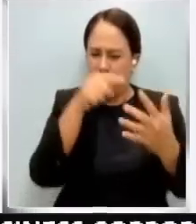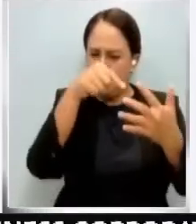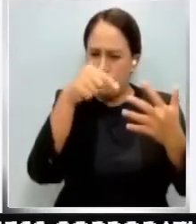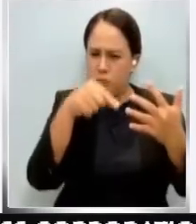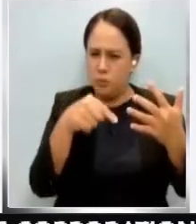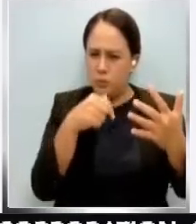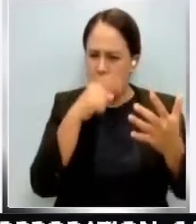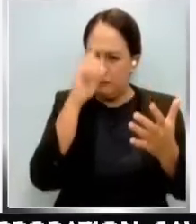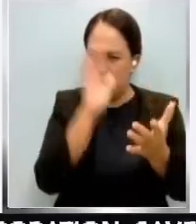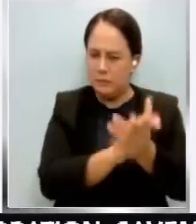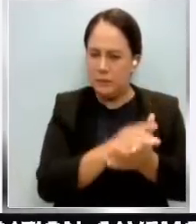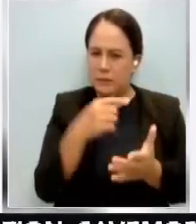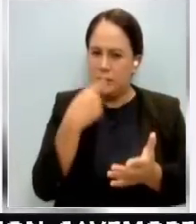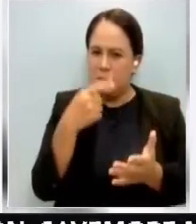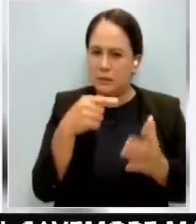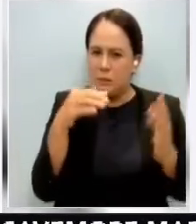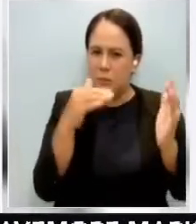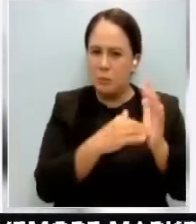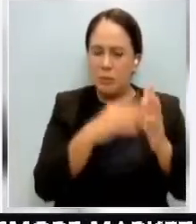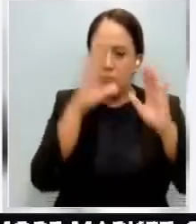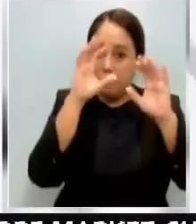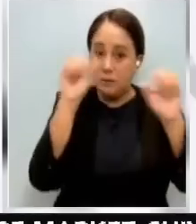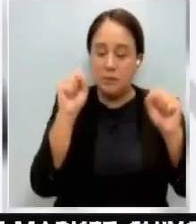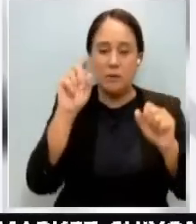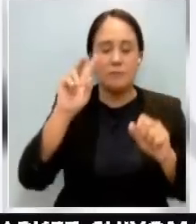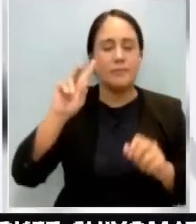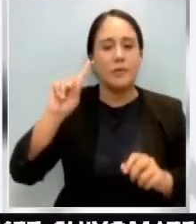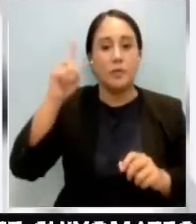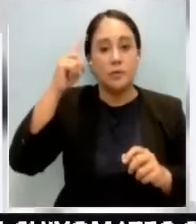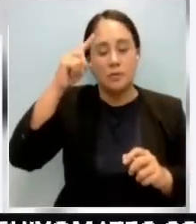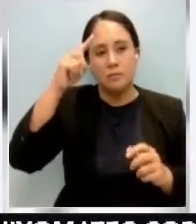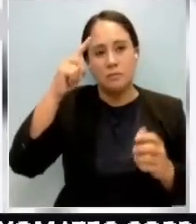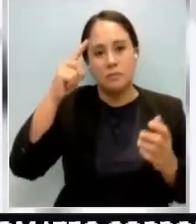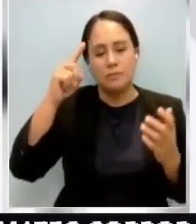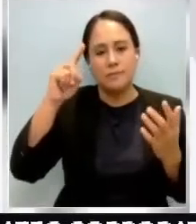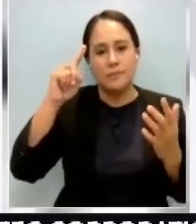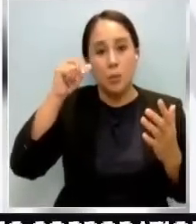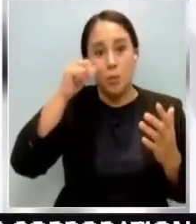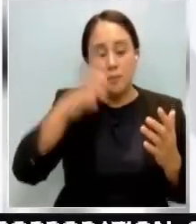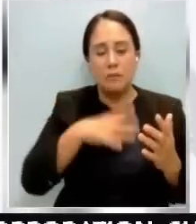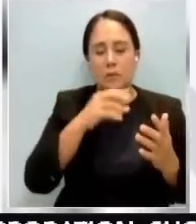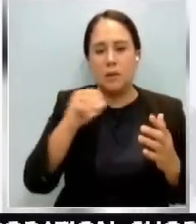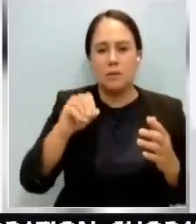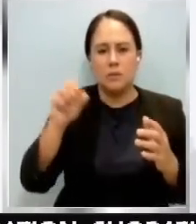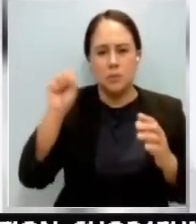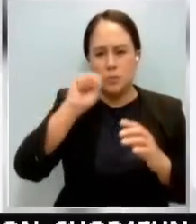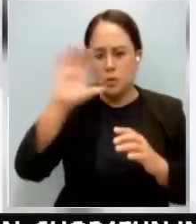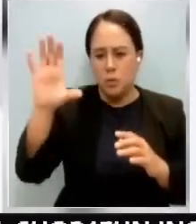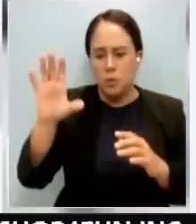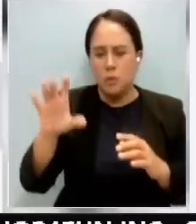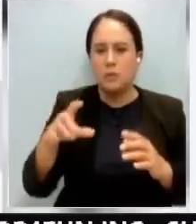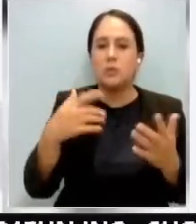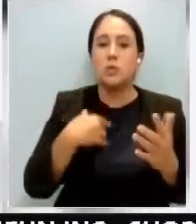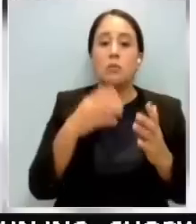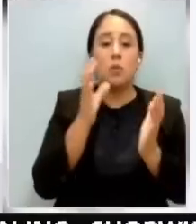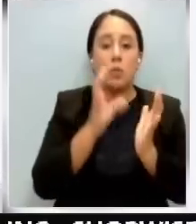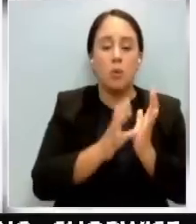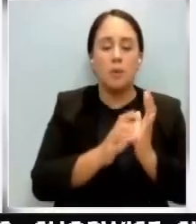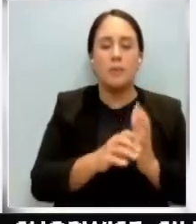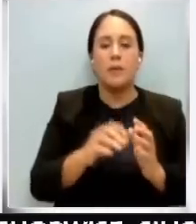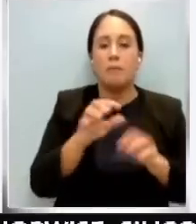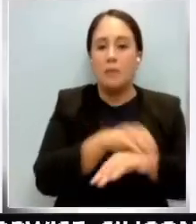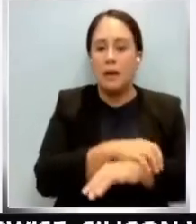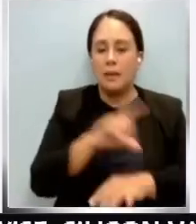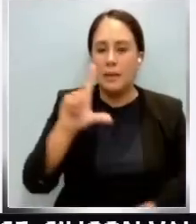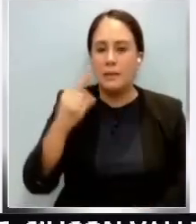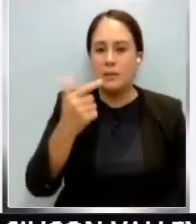sa Pangulo, Unang Ginang at sa Korte. Gayunpaman, tiniyak ni Certeza na magkokomento ang Makati LGU kung